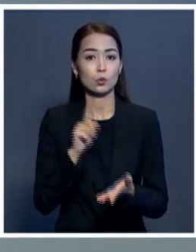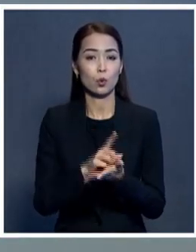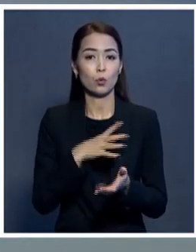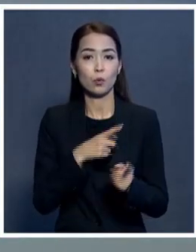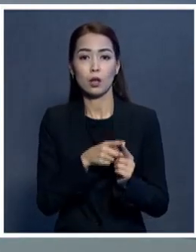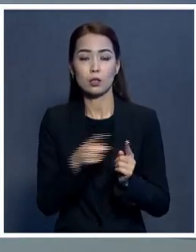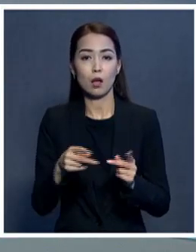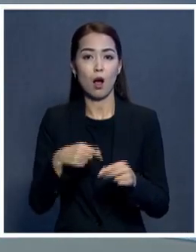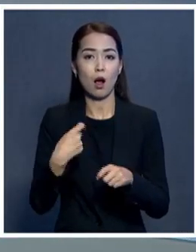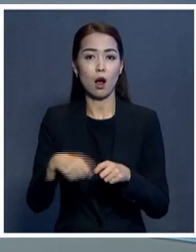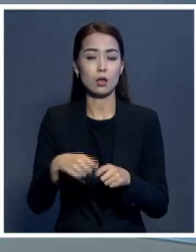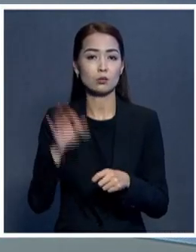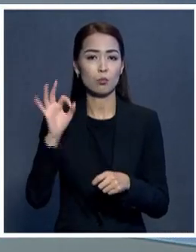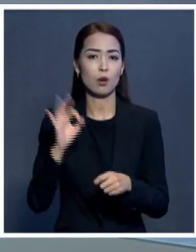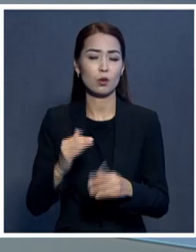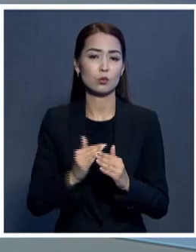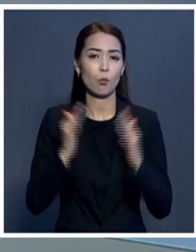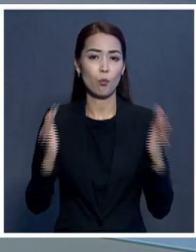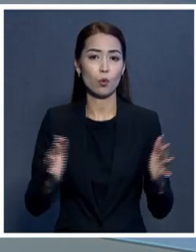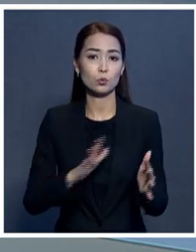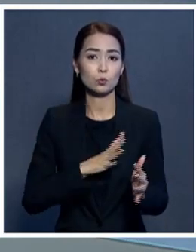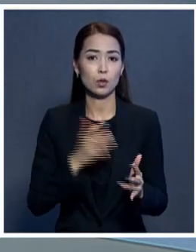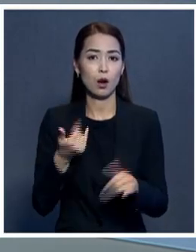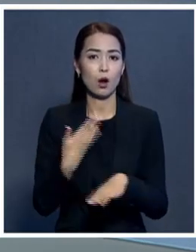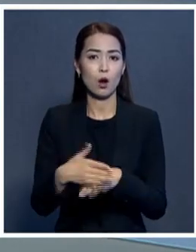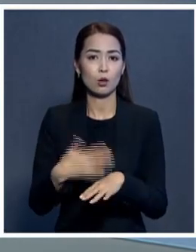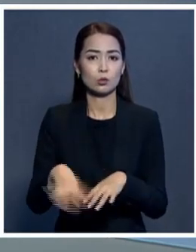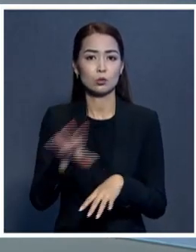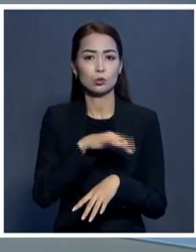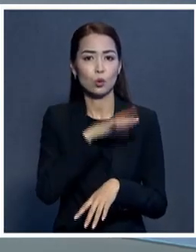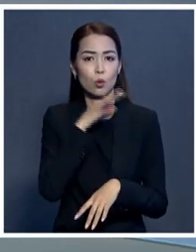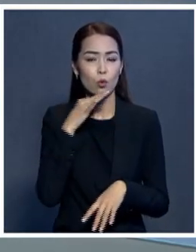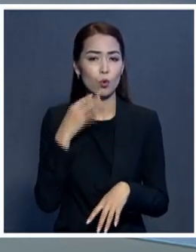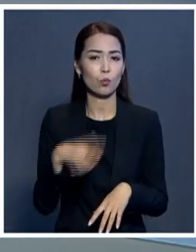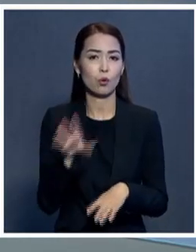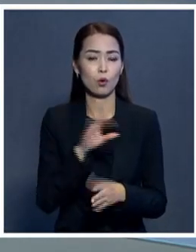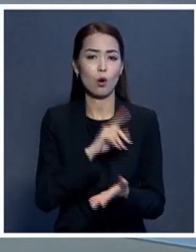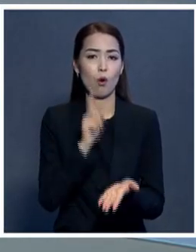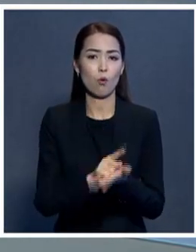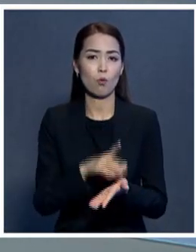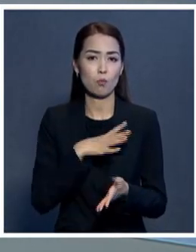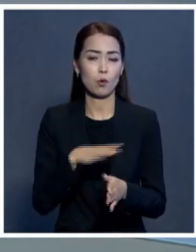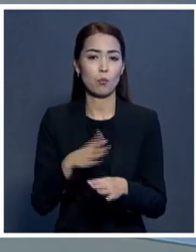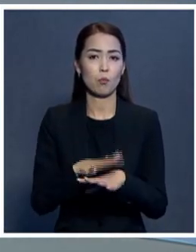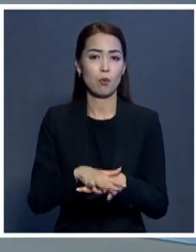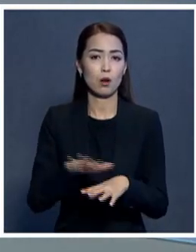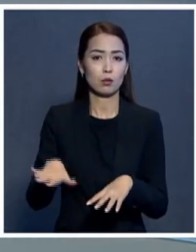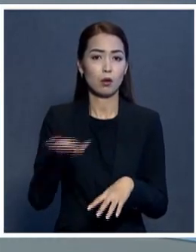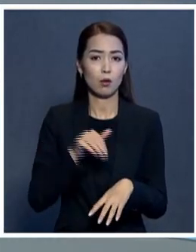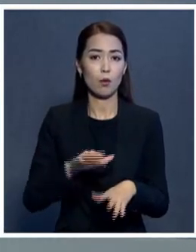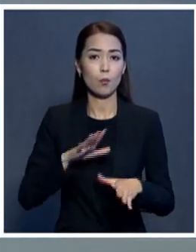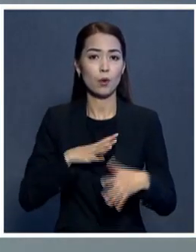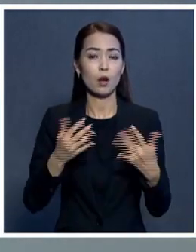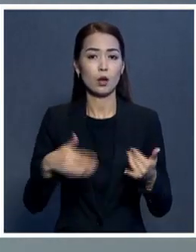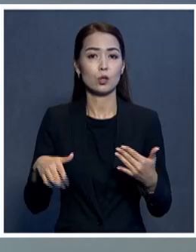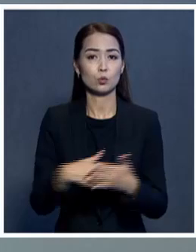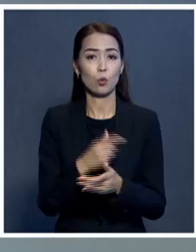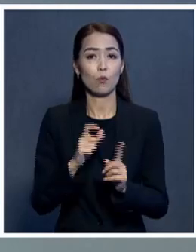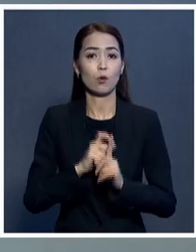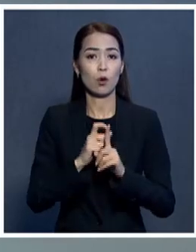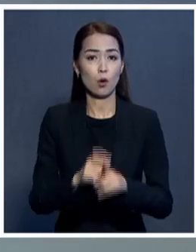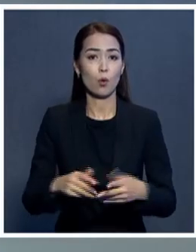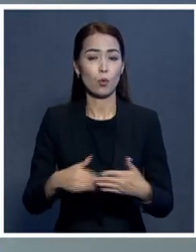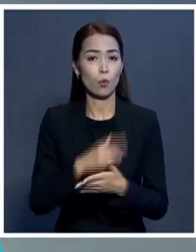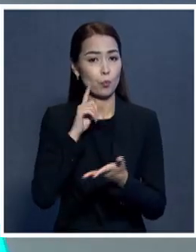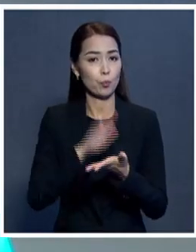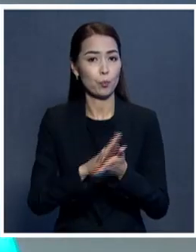берілген қаржыландыру пайызы жоғары еді. Несие жүктемесі көп әрі кепіл қою міндетті болған. Ал жаңадан ұсынылған жоба бұл кедергілердің